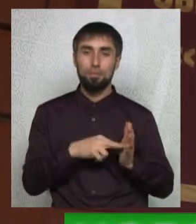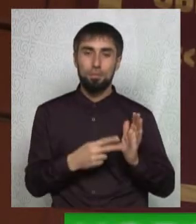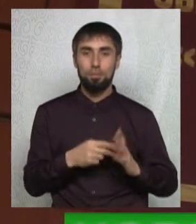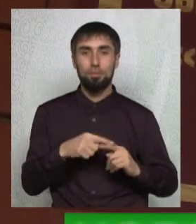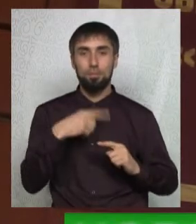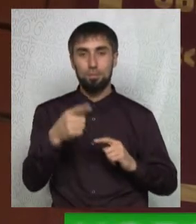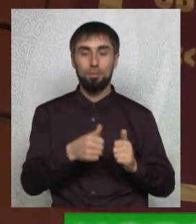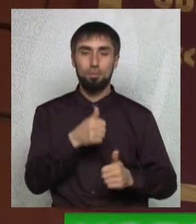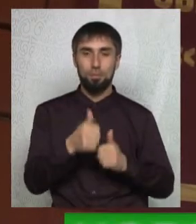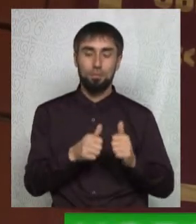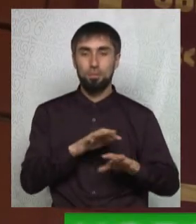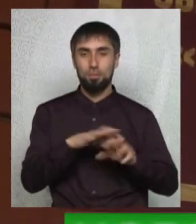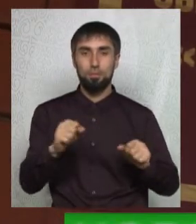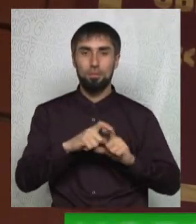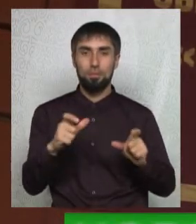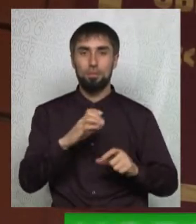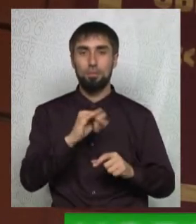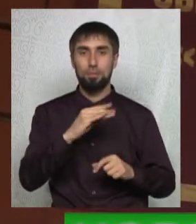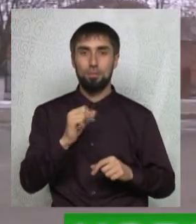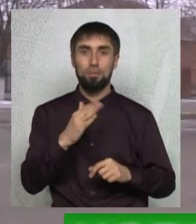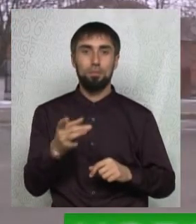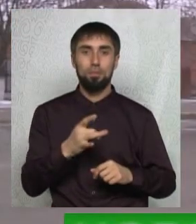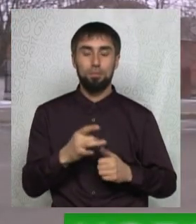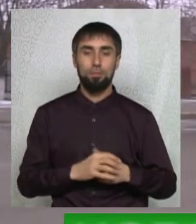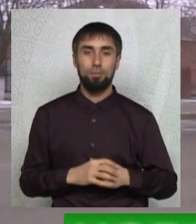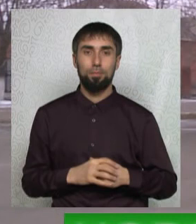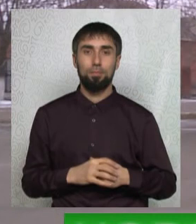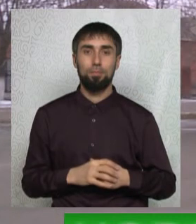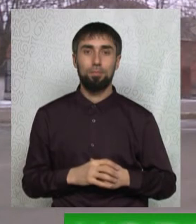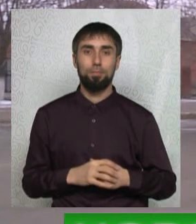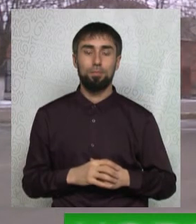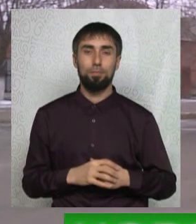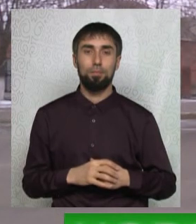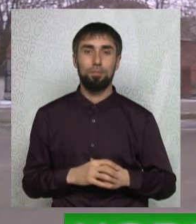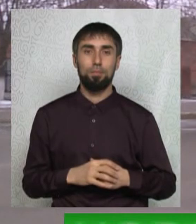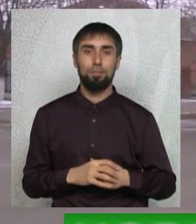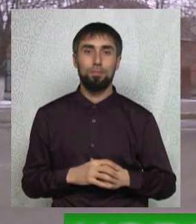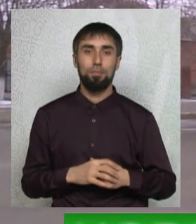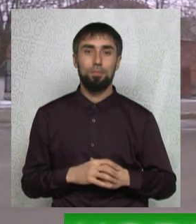следующим этапом охватить школы Сунжинского района. Хава Газикова, Магомед Белакиев, Новости 24.